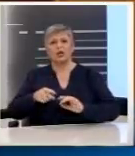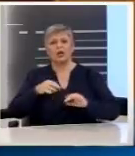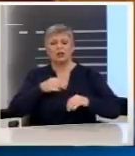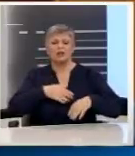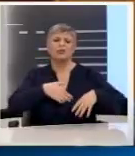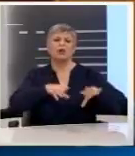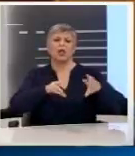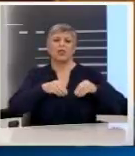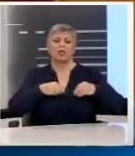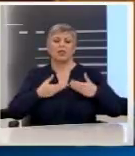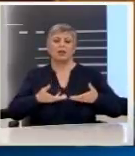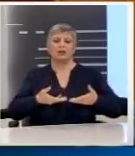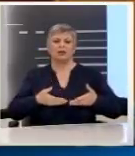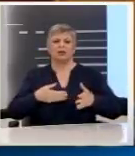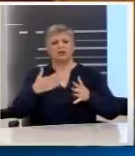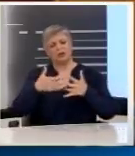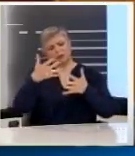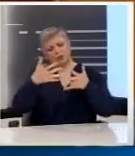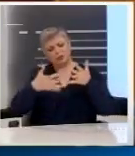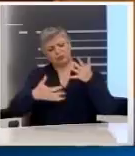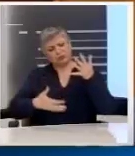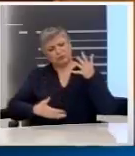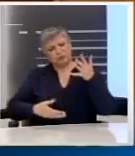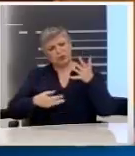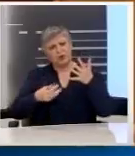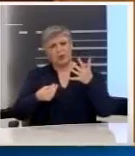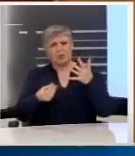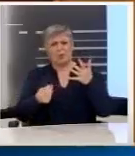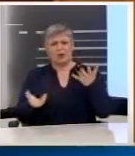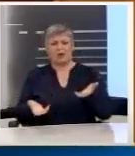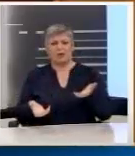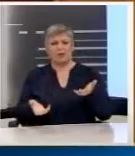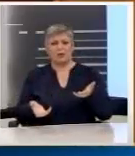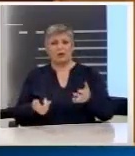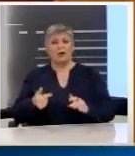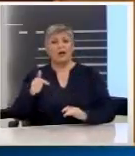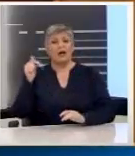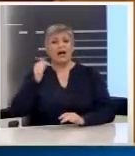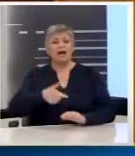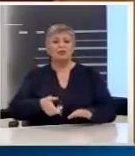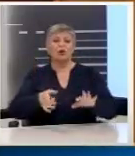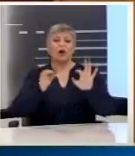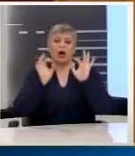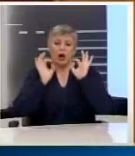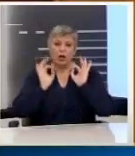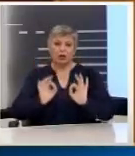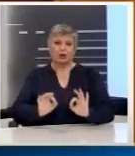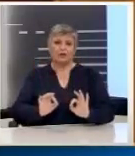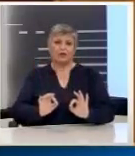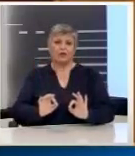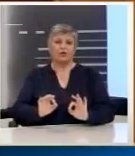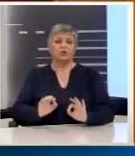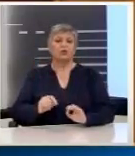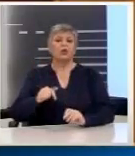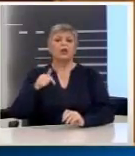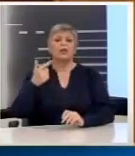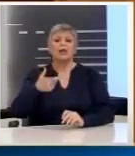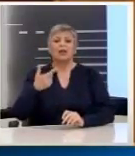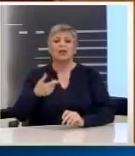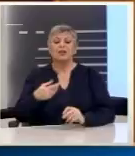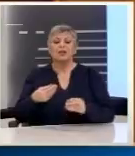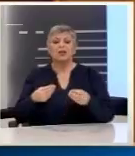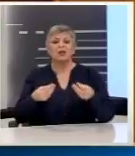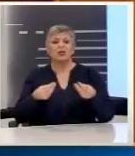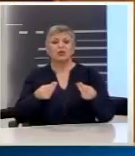ουκέστη αριθμός. Είναι λοιπόν ακριβώς σε αυτό το πεδίο, κυρίες και κύριοι συνάδελφοι της Νέας Δημοκρατίας, που